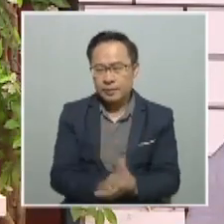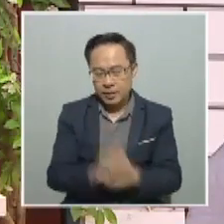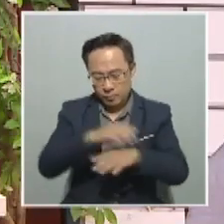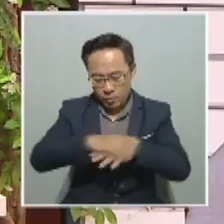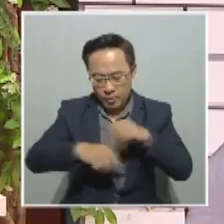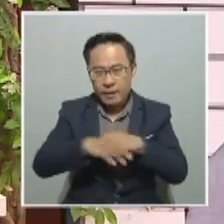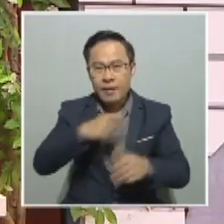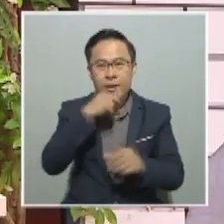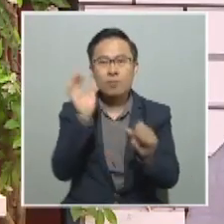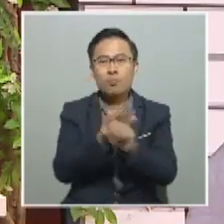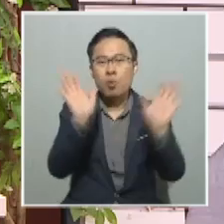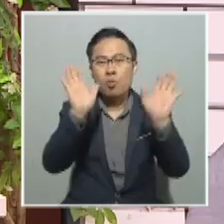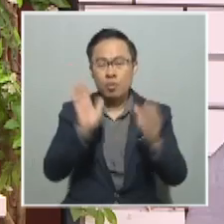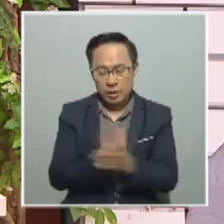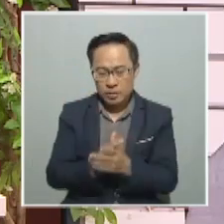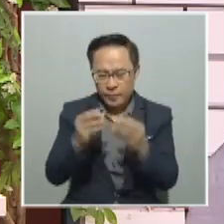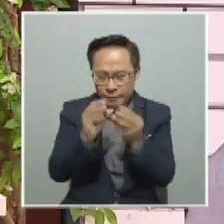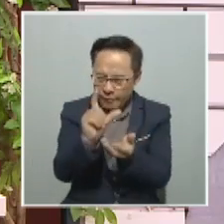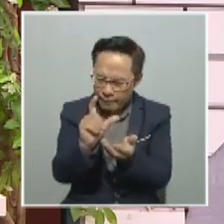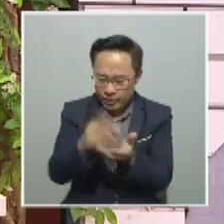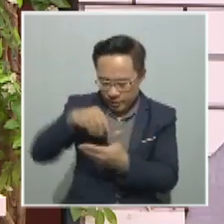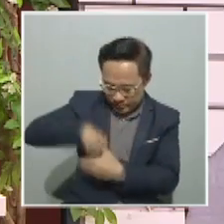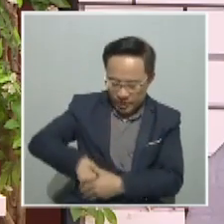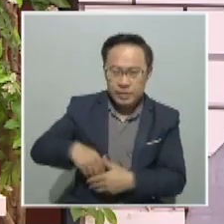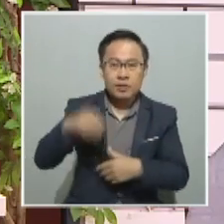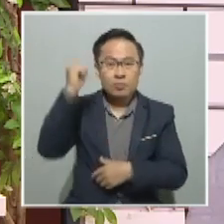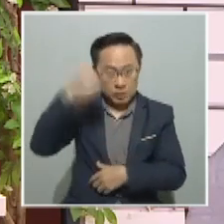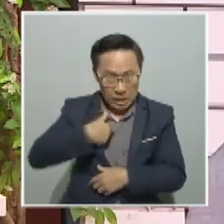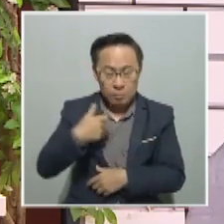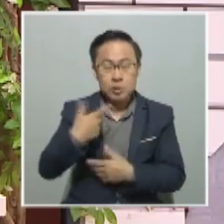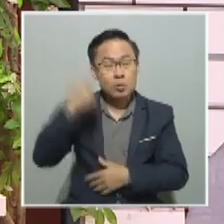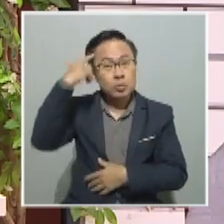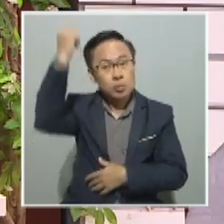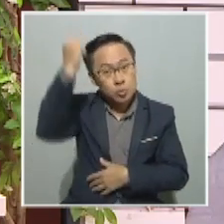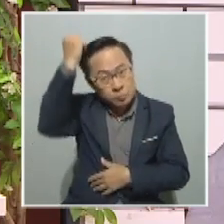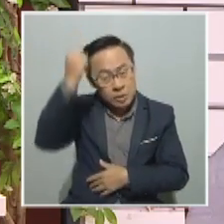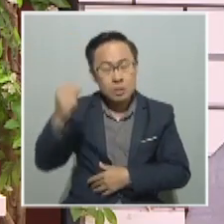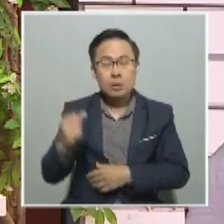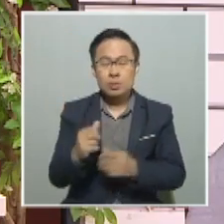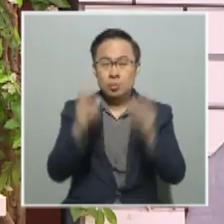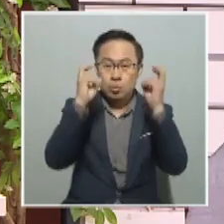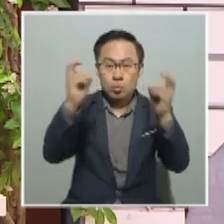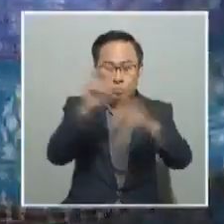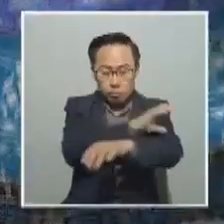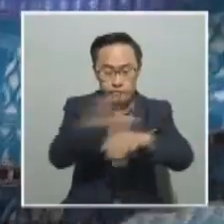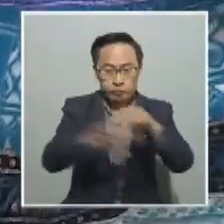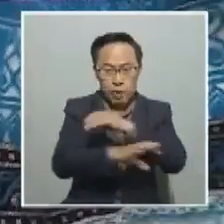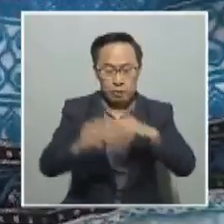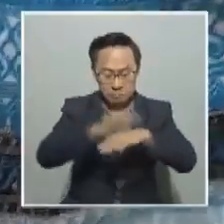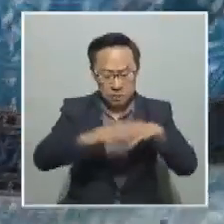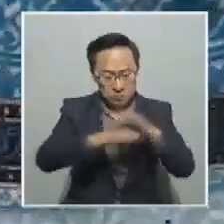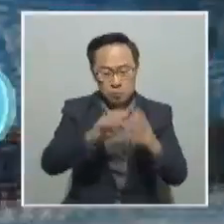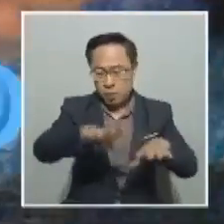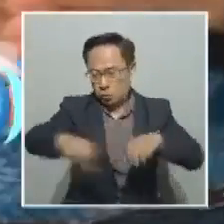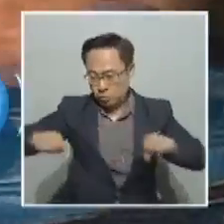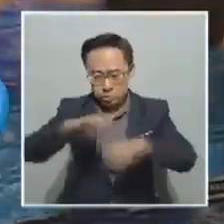แล้วก็เอาไปใช้อยากจะหยิบขึ้นมาใช้ตรงไหนบางทีเราไปเกาะรถเมล์นะคะหรือว่าไปขึ้นรถไฟฟ้าแล้วเนี่ยเราโอ้โหรู้สึกว่ามือ